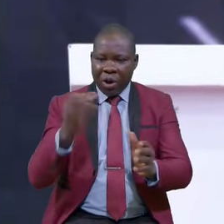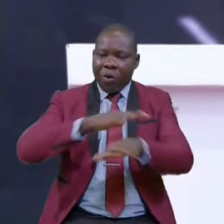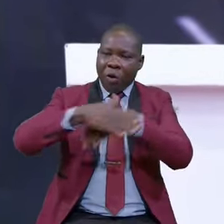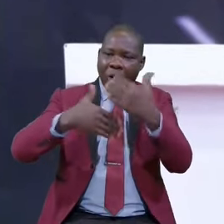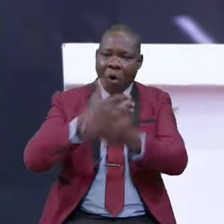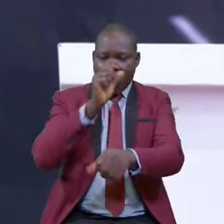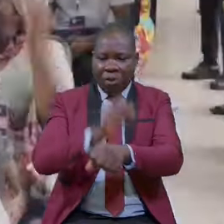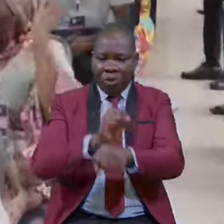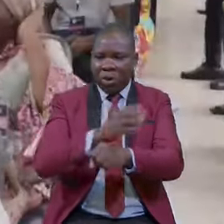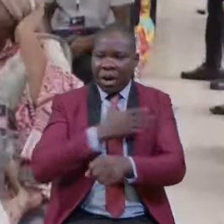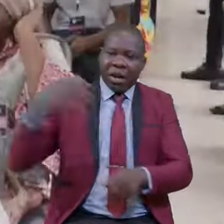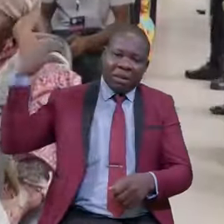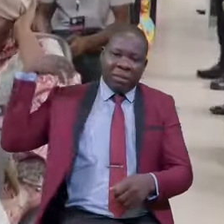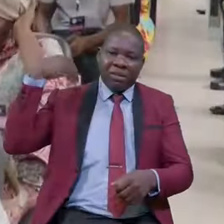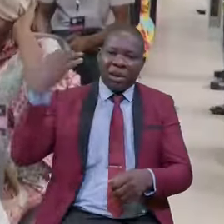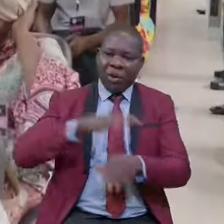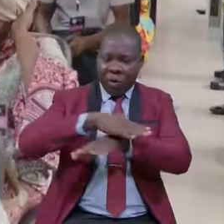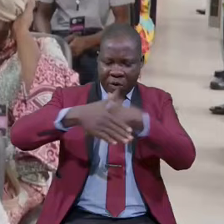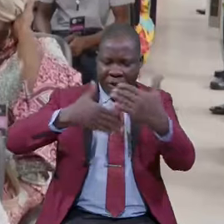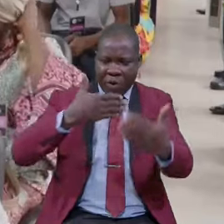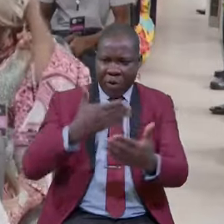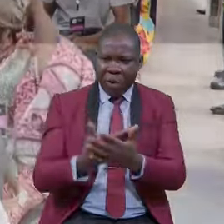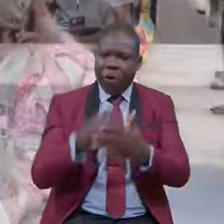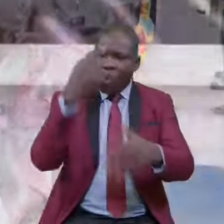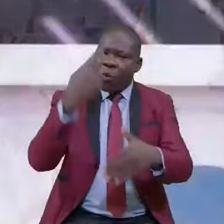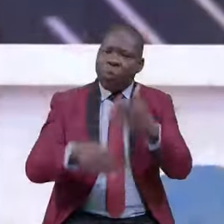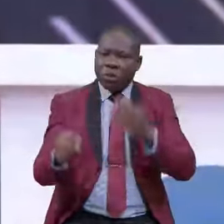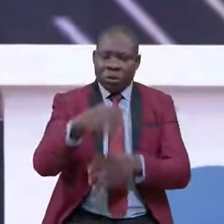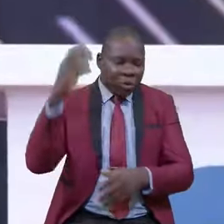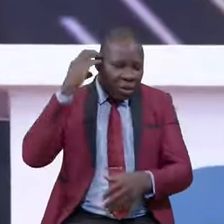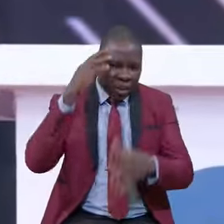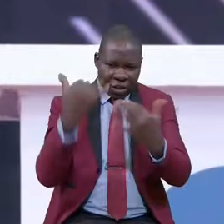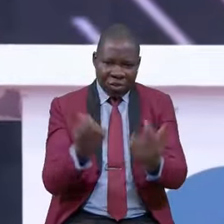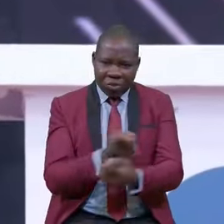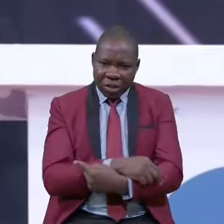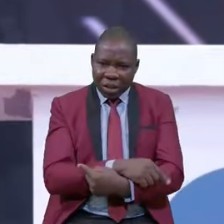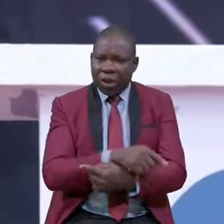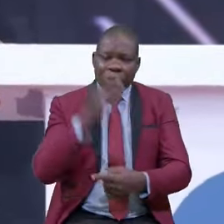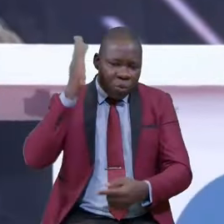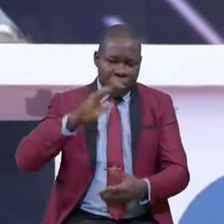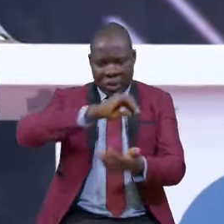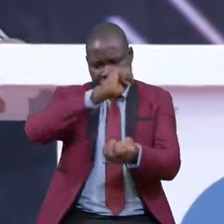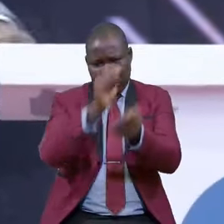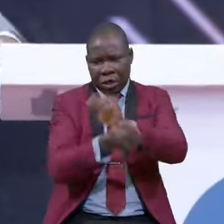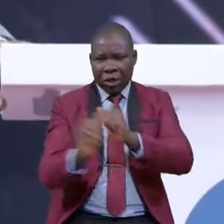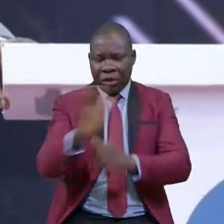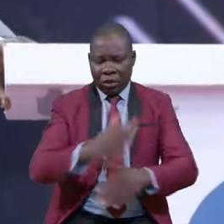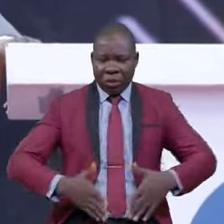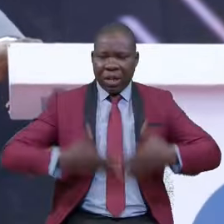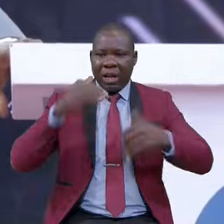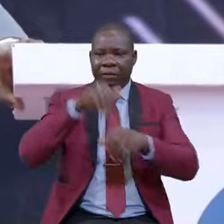va transformer ta vie. So you are recreated, alors tu es recommissionné, tu es recommissionné. Christ par Christ for pour la number